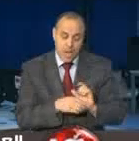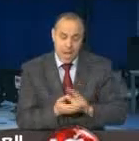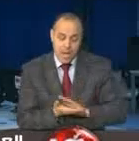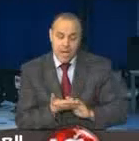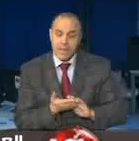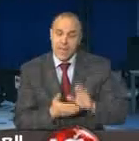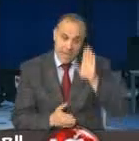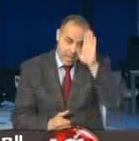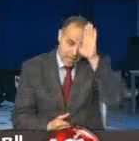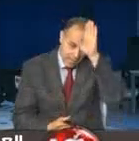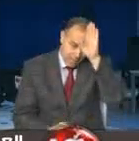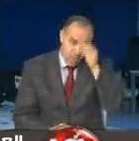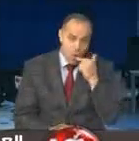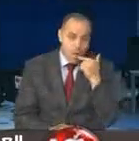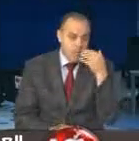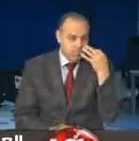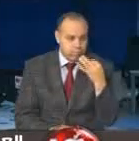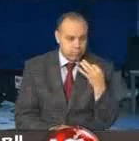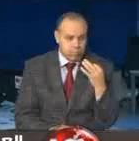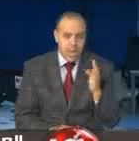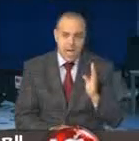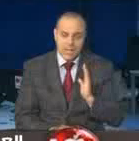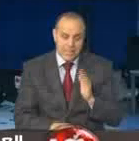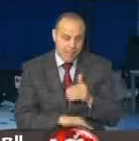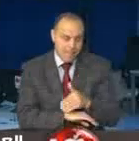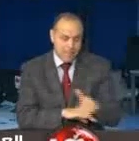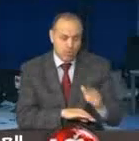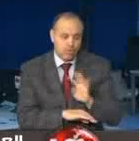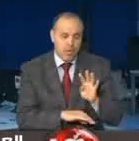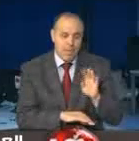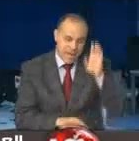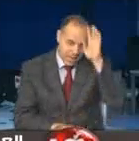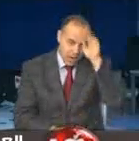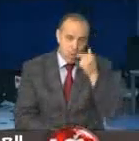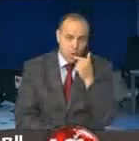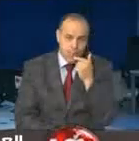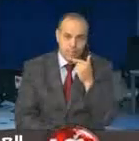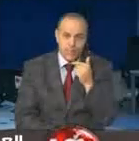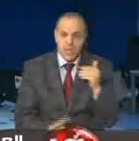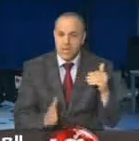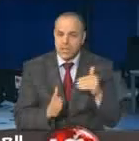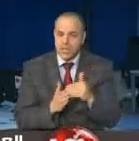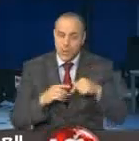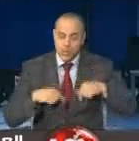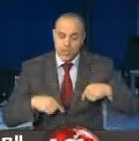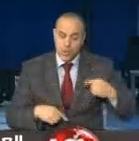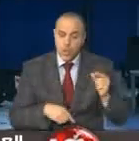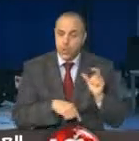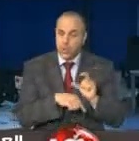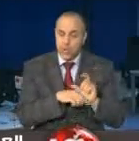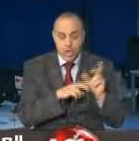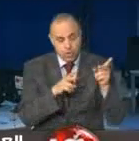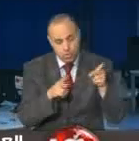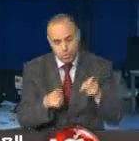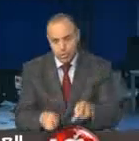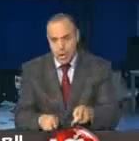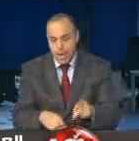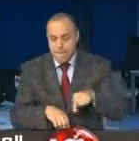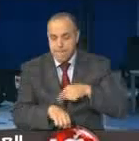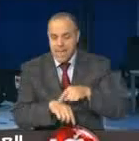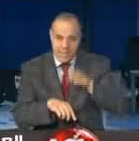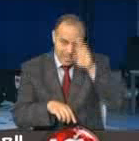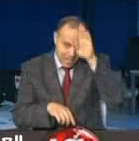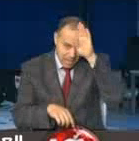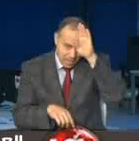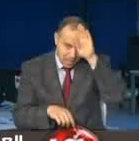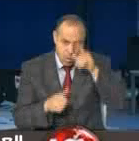الأراضي العراقية وتحديدا في معسكر بعشيق شمالي البلاد، وصل رئيس الوزراء التركي بن علي يلدرم إلى بغداد